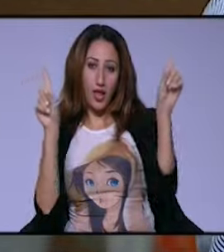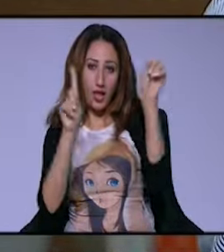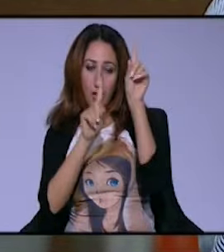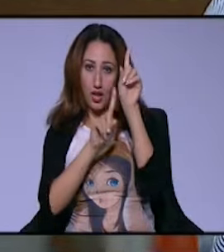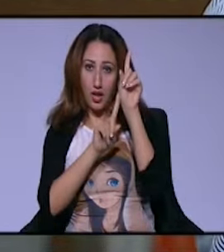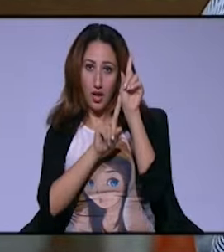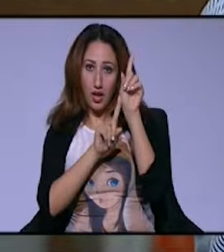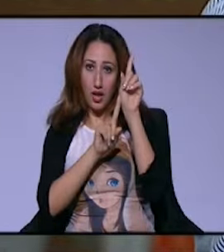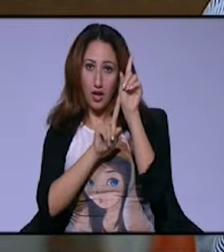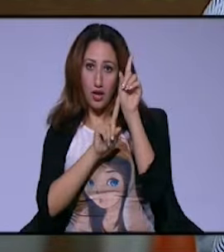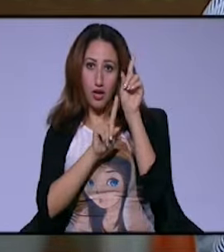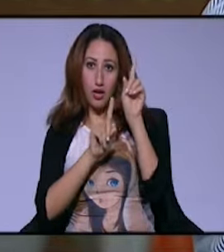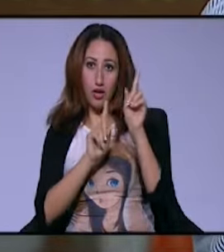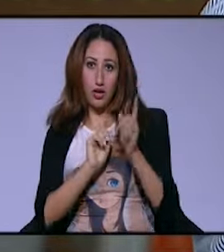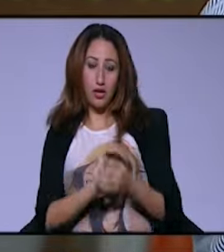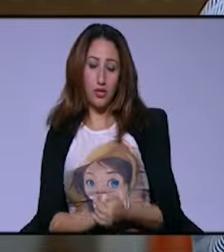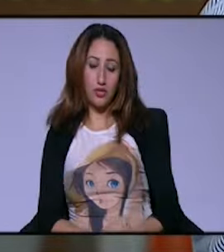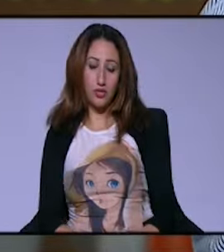إله إلا